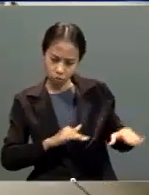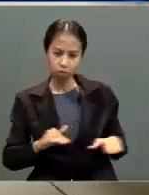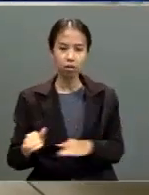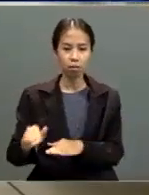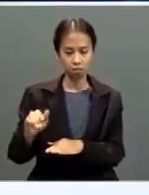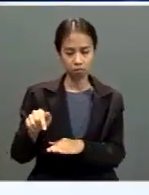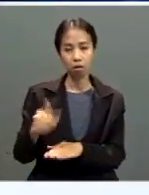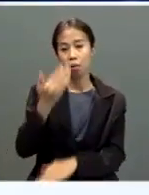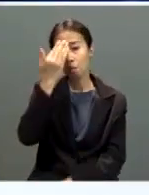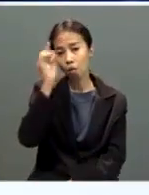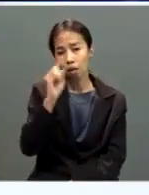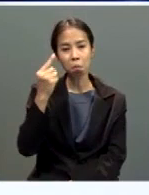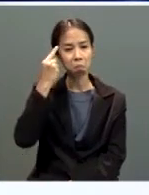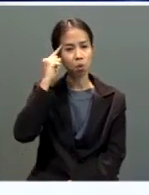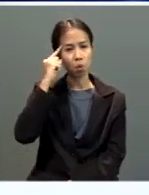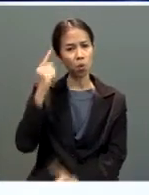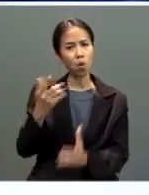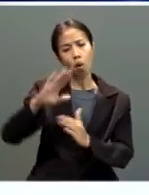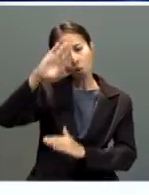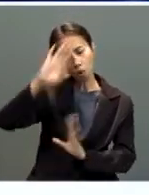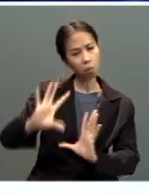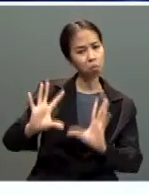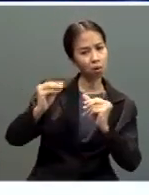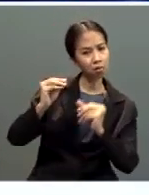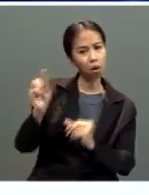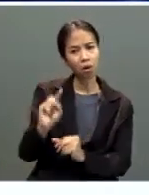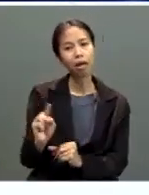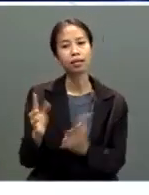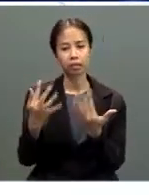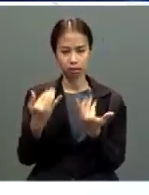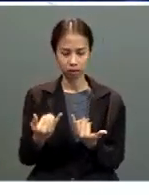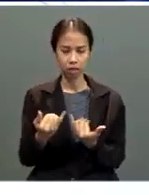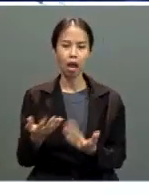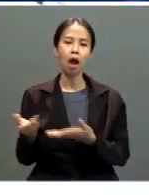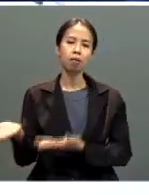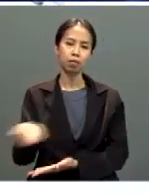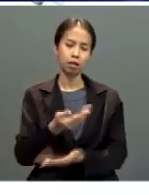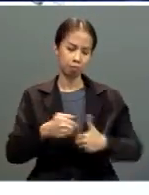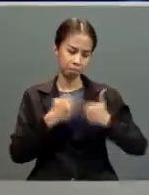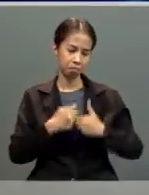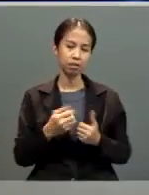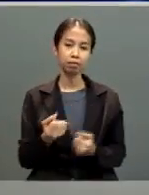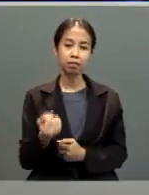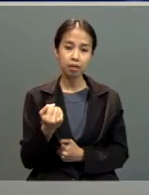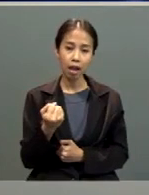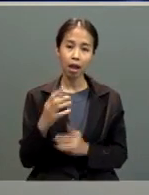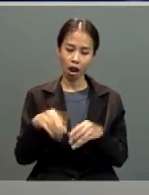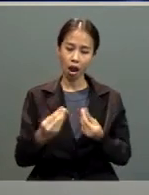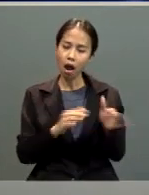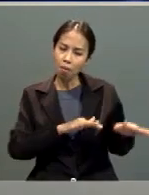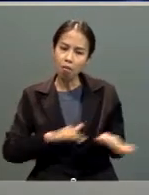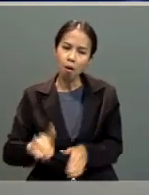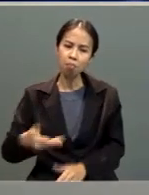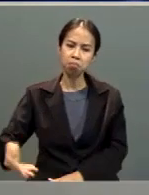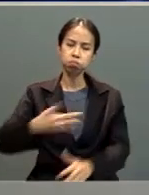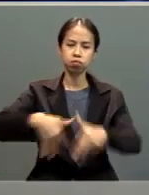นะครับเราไม่ทราบว่าสถานการณ์นี้จะยุติเมื่อไหร่นะครับแต่ว่าเป็นการสร้างความมั่นใจแล้วก็เตรียมความพร้อมในจังหวัดสุราษฎร์ธานีนะครับให้พี่น้องประชา